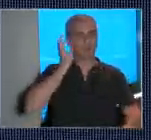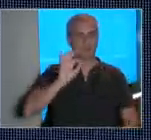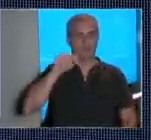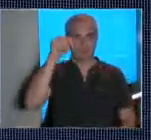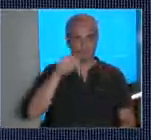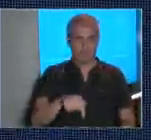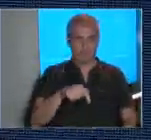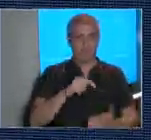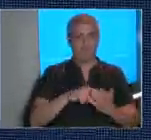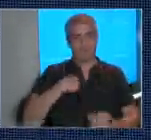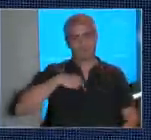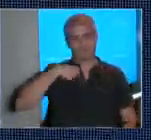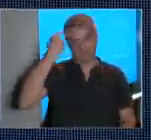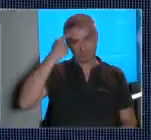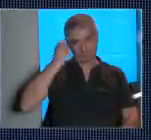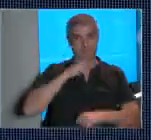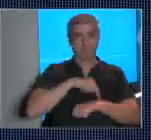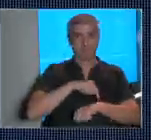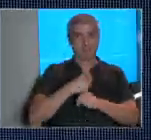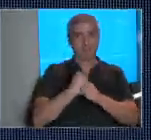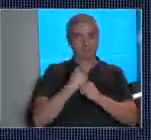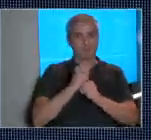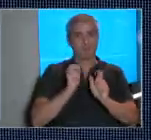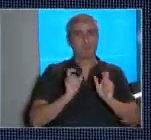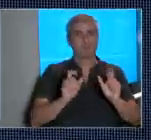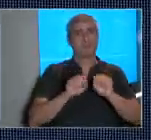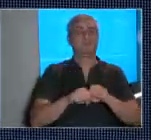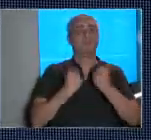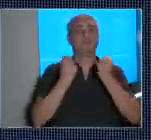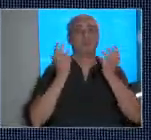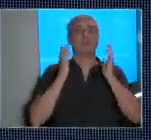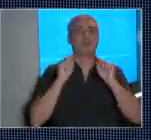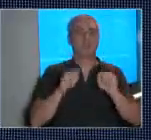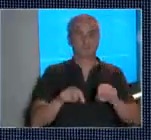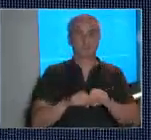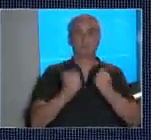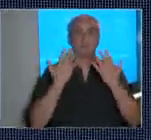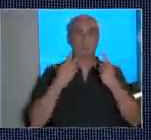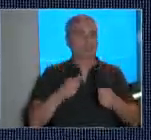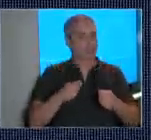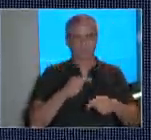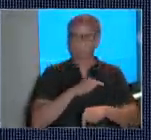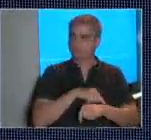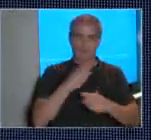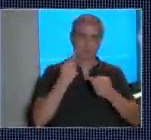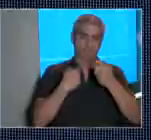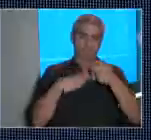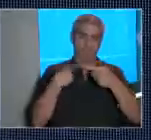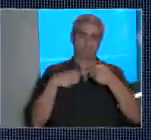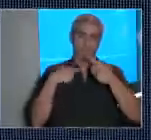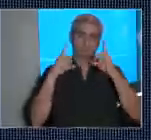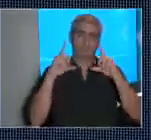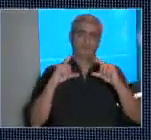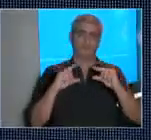פה, כי אנחנו יודעים שהזמן לפעול למניעת המשבר הנוראי הזה, משבר האקלים, הזמן הזה הולך